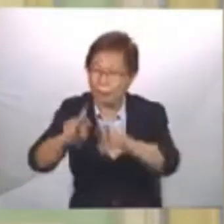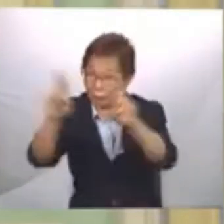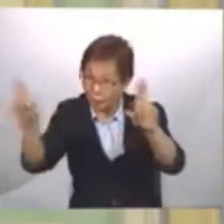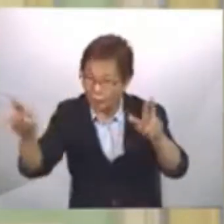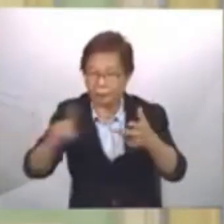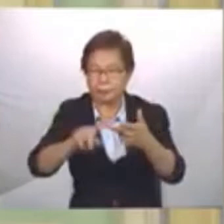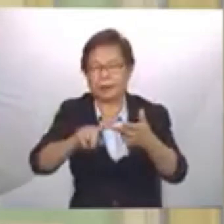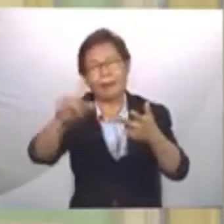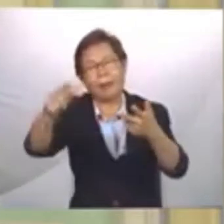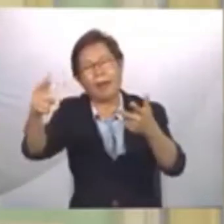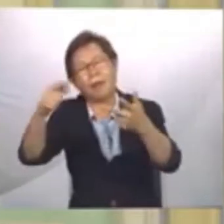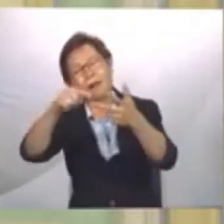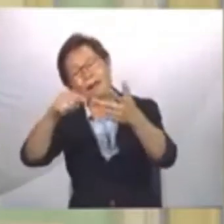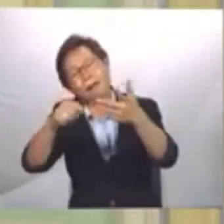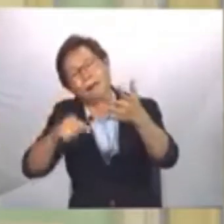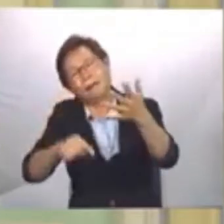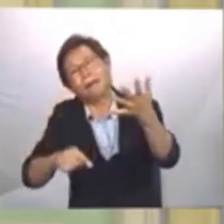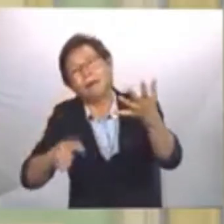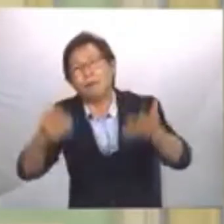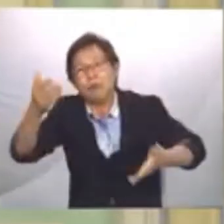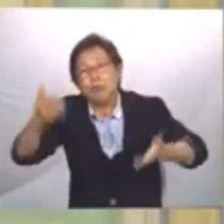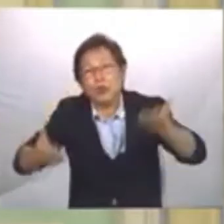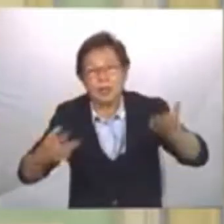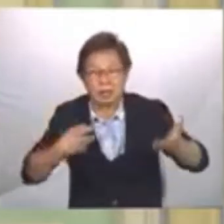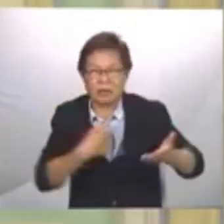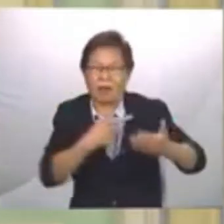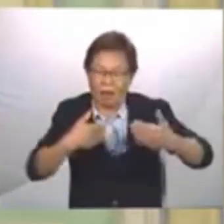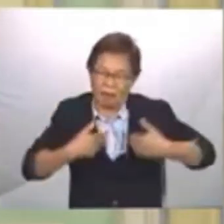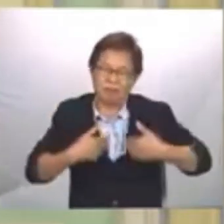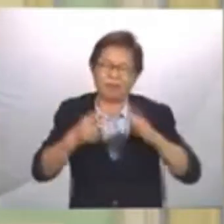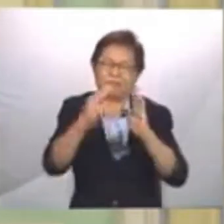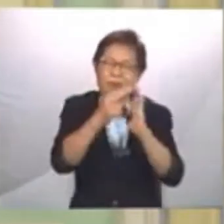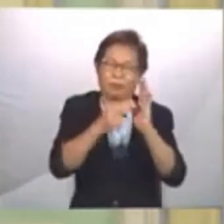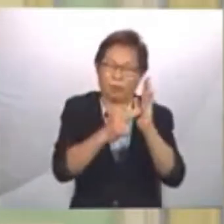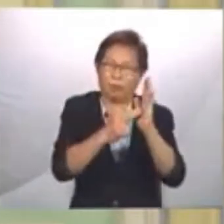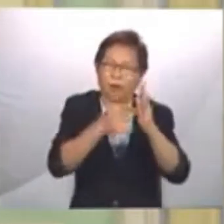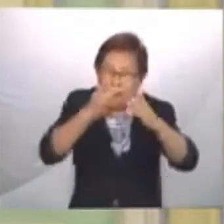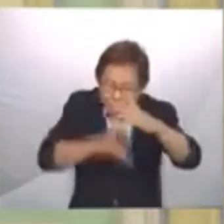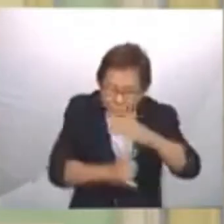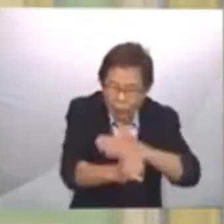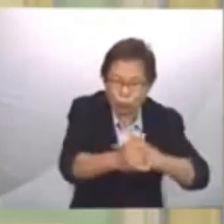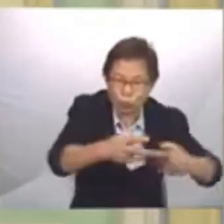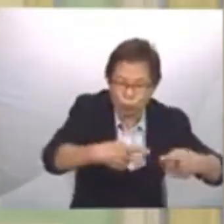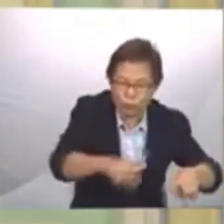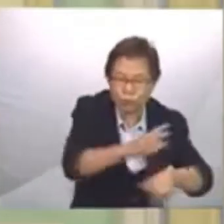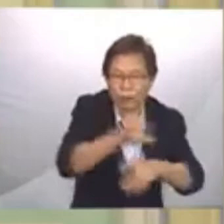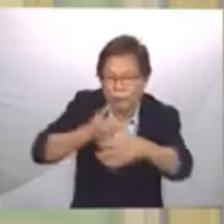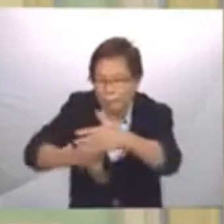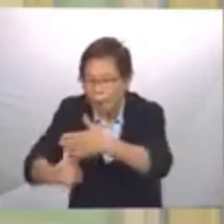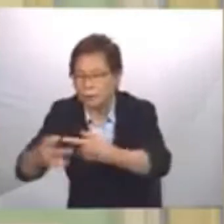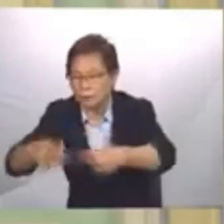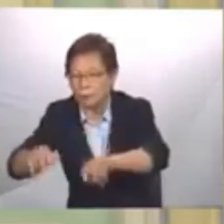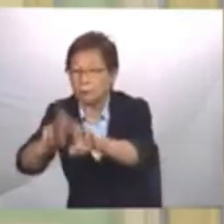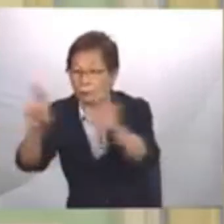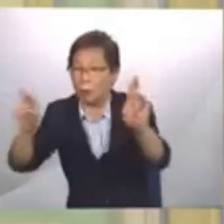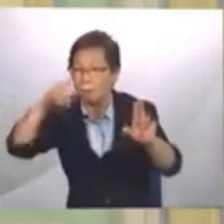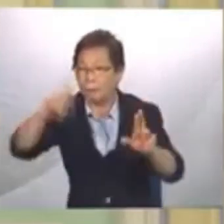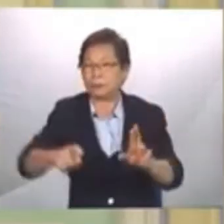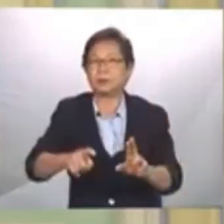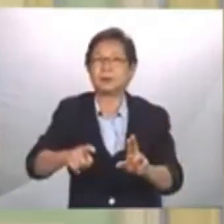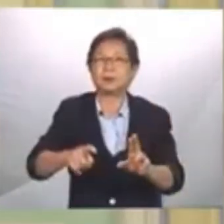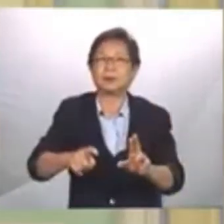pasaraya-pasaraya dan sebagainya. Mungkin kita perlu ada peraturan, iaitu untuk masuk ke dalam pasar dan masuk ke dalam pasaraya mesti